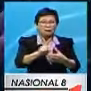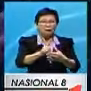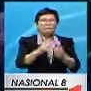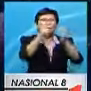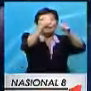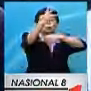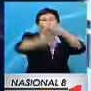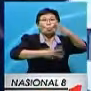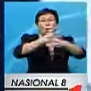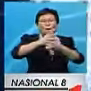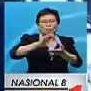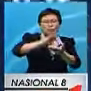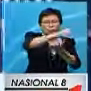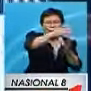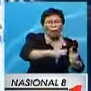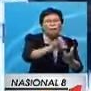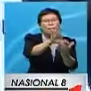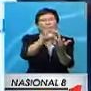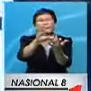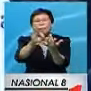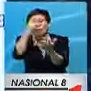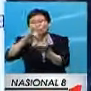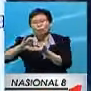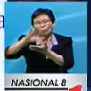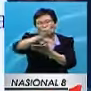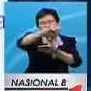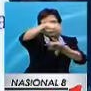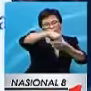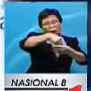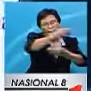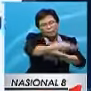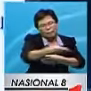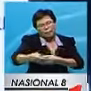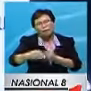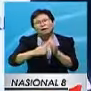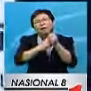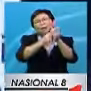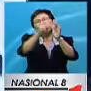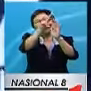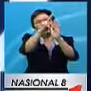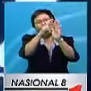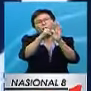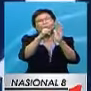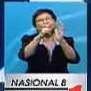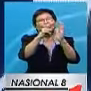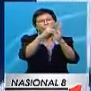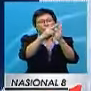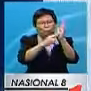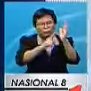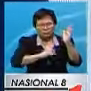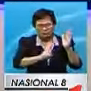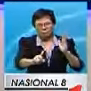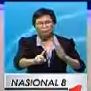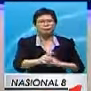yang menawarkan pelabur pilihan untuk melabur dalam produk patuh syariah.